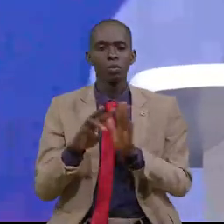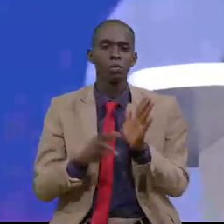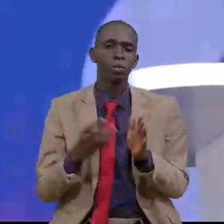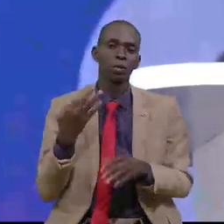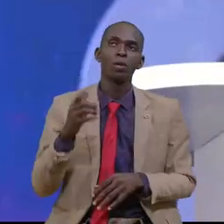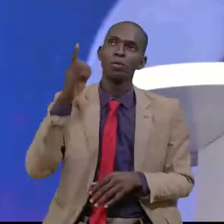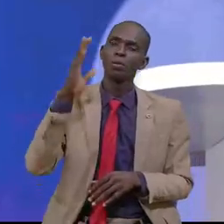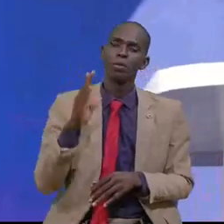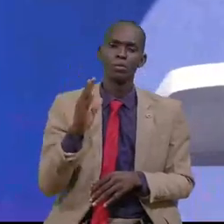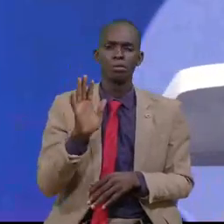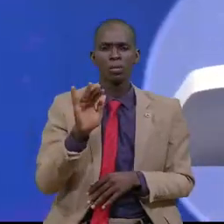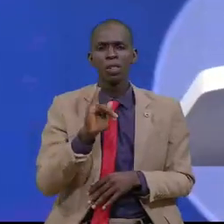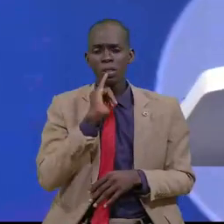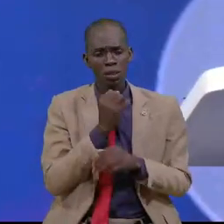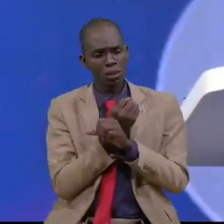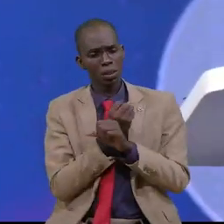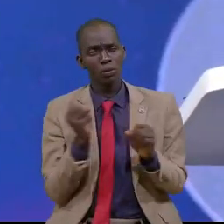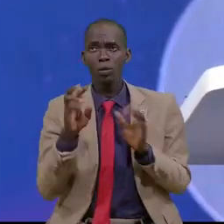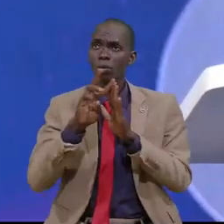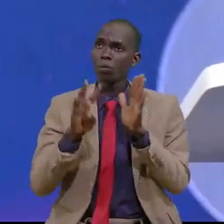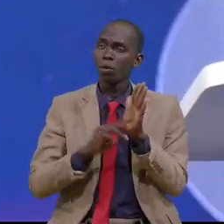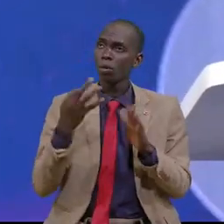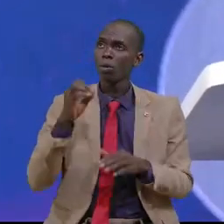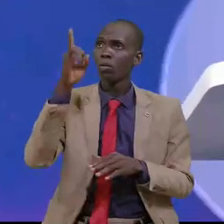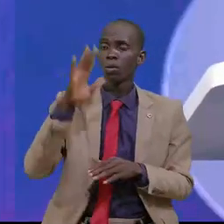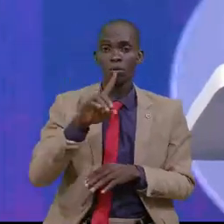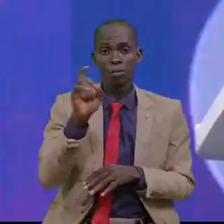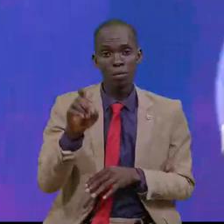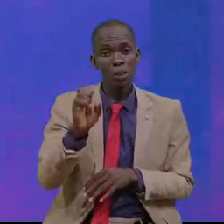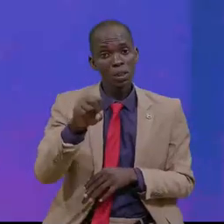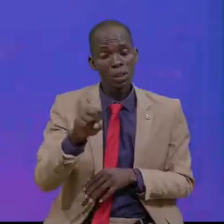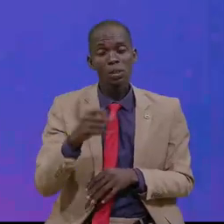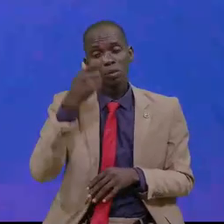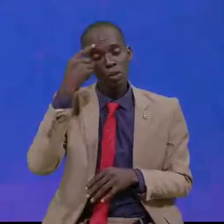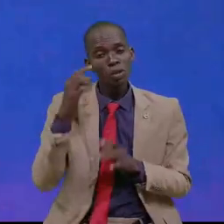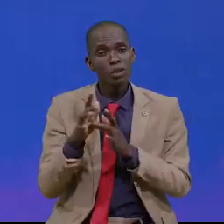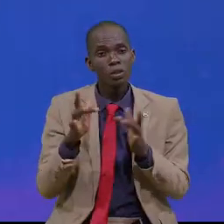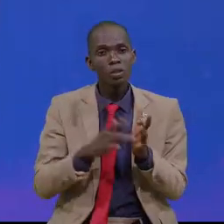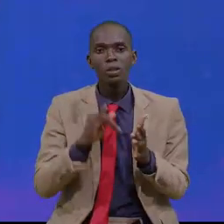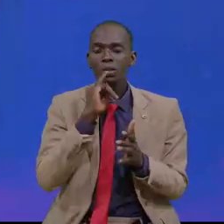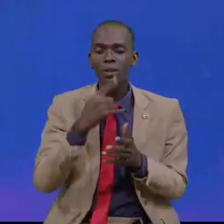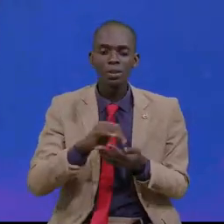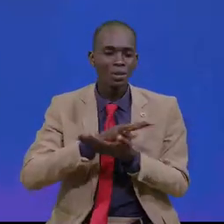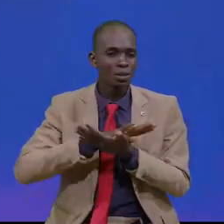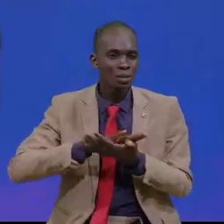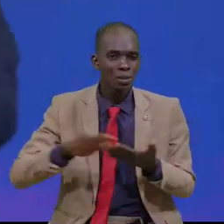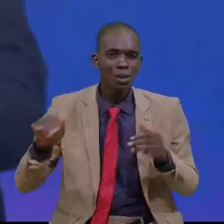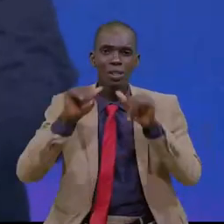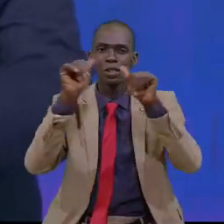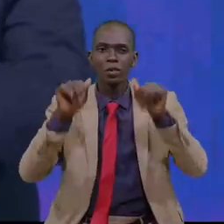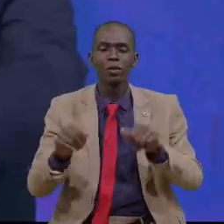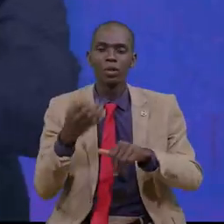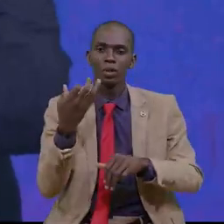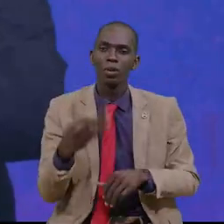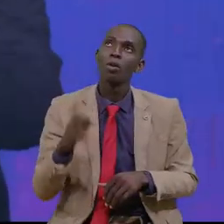Est-ce que le salut est la volonté de Dieu? Bien sûr, parce que Jésus-Christ est l'expression de la volonté de Dieu. Est-ce que la guérison est la volonté de Dieu?